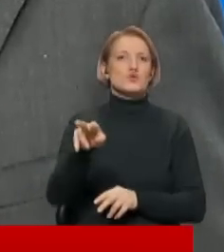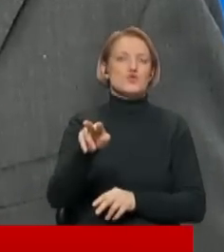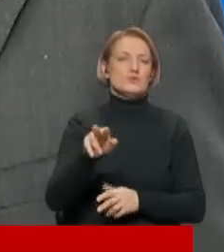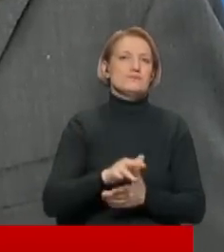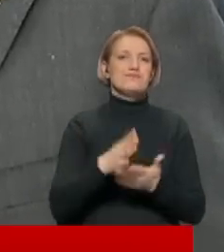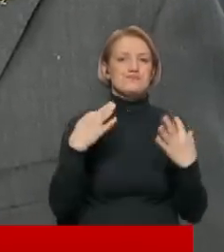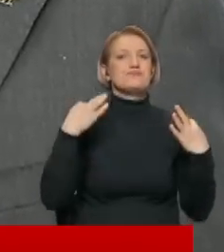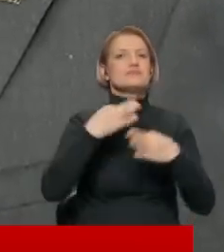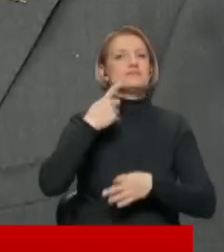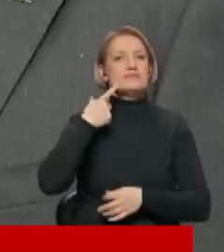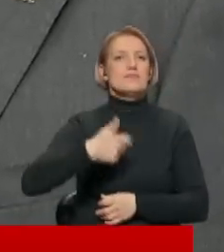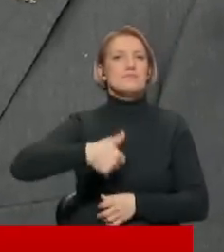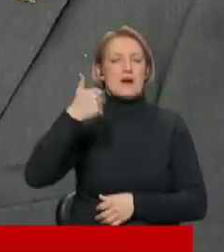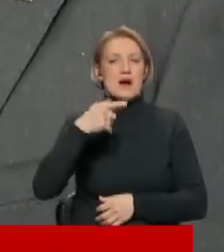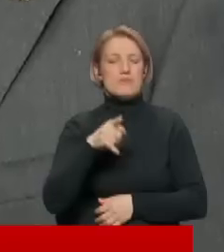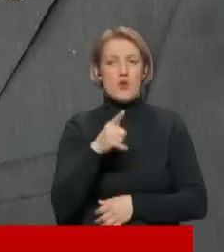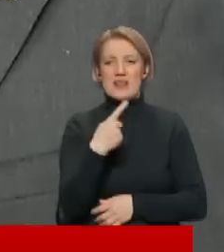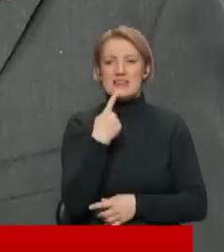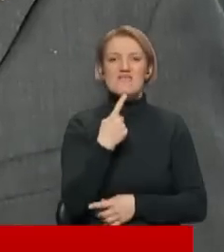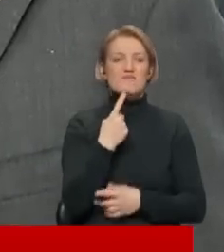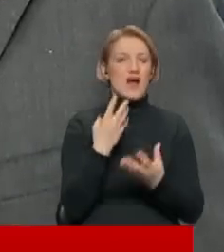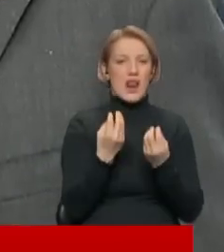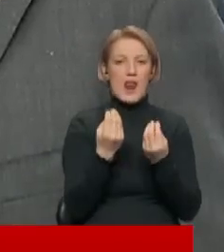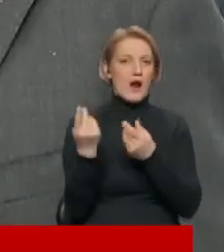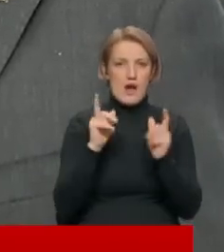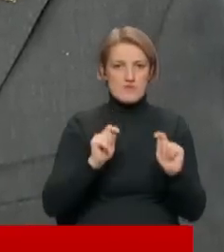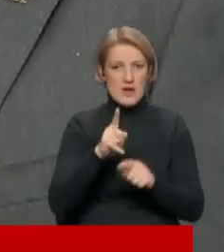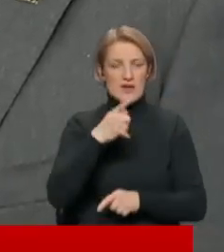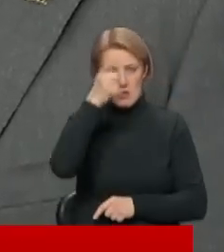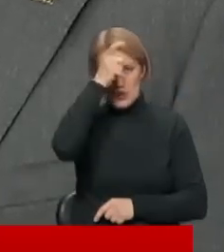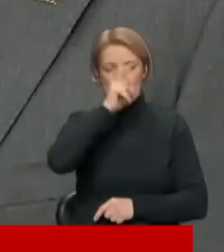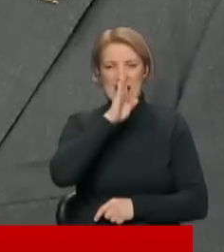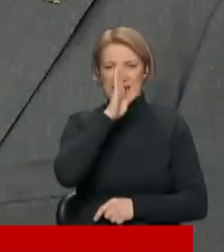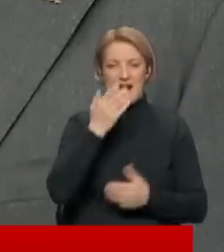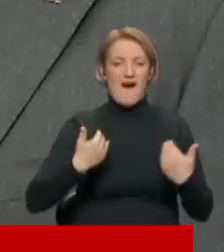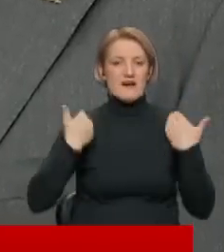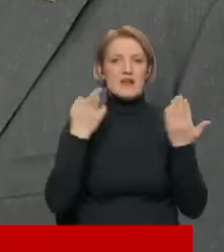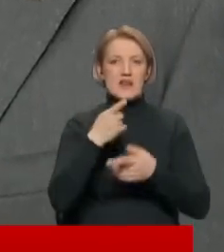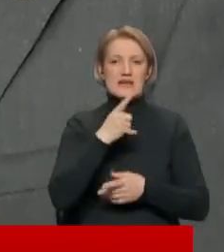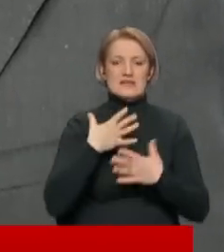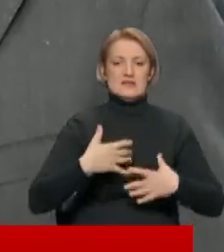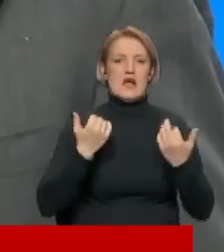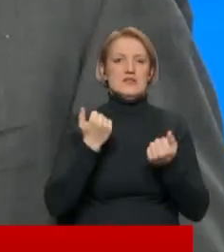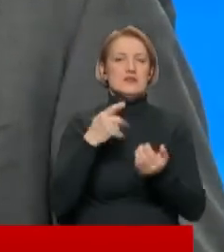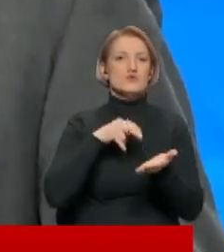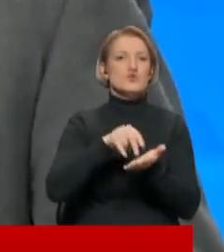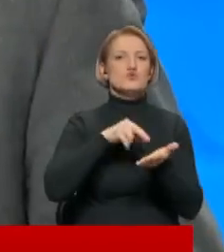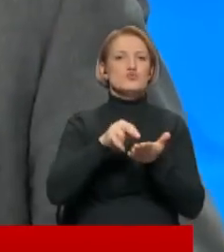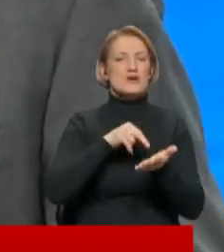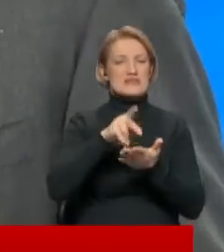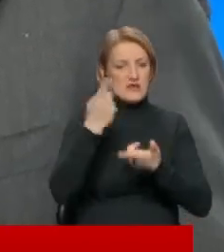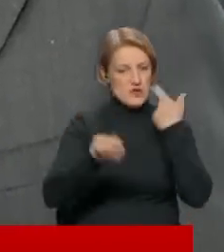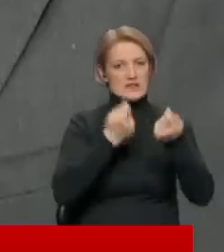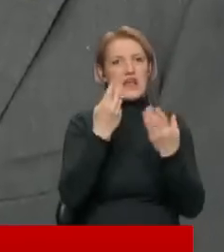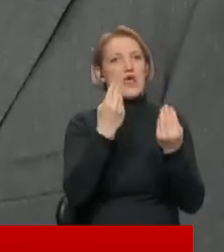sayın bakan bu tür Laf kalabalığı yapacağına Bence Türkiye'de adaletin sağlıklı bir şekilde İşletmesine odaklansa çok daha iyi